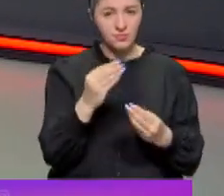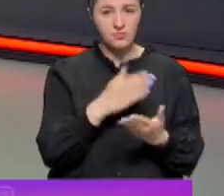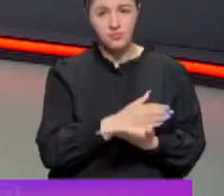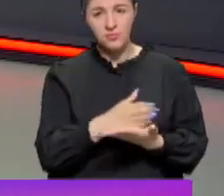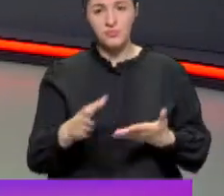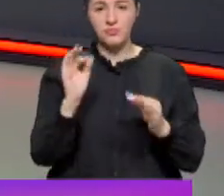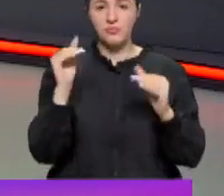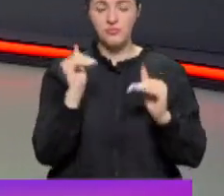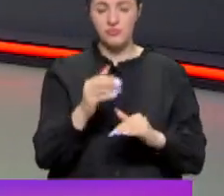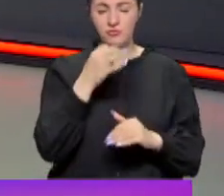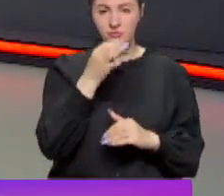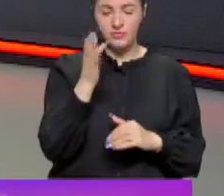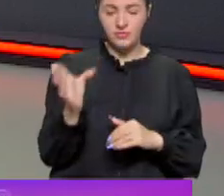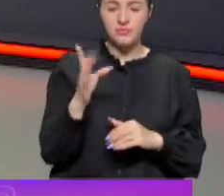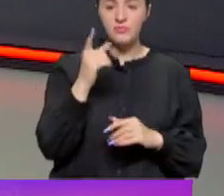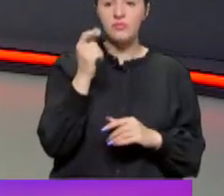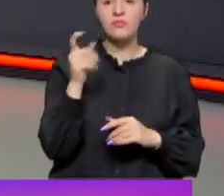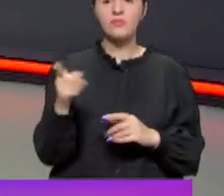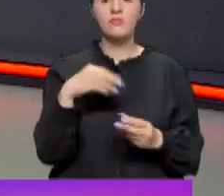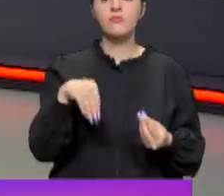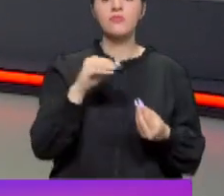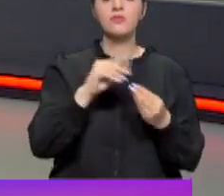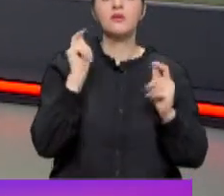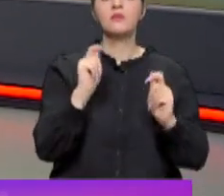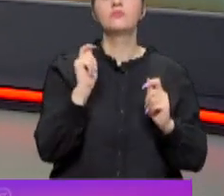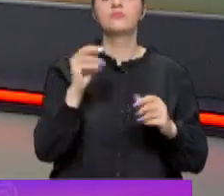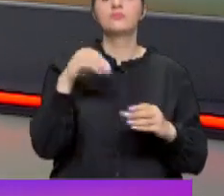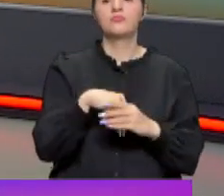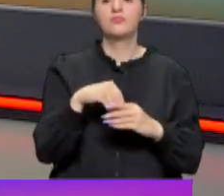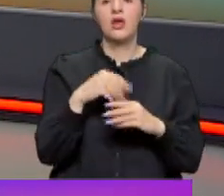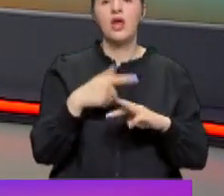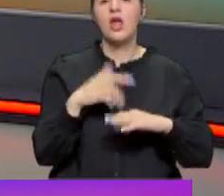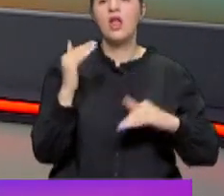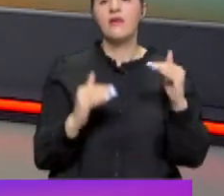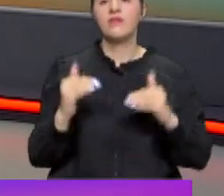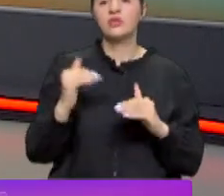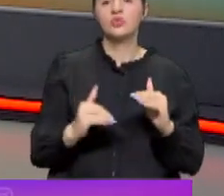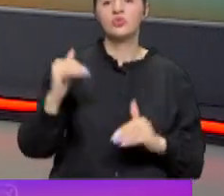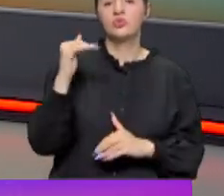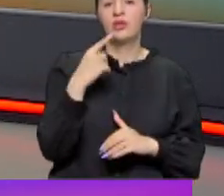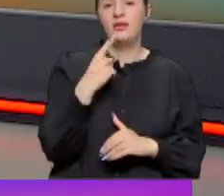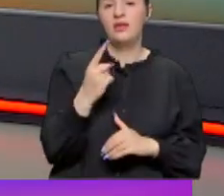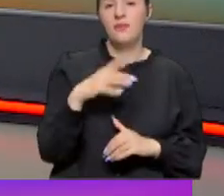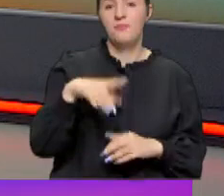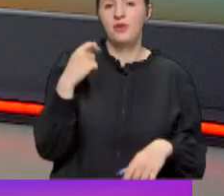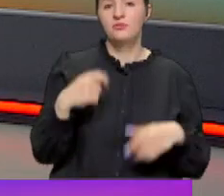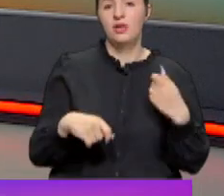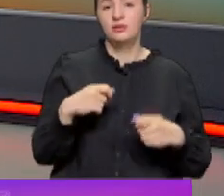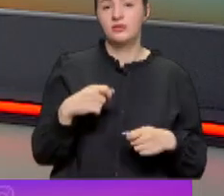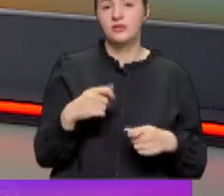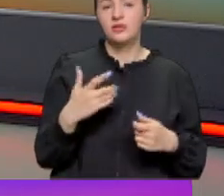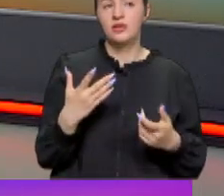devamını öyle getirelim haberin Fiyatlara zam yapıldığı için bu enflasyon yüksek dedi Merkez